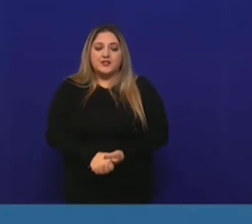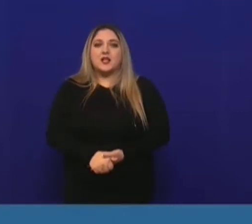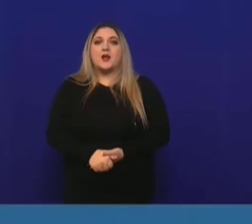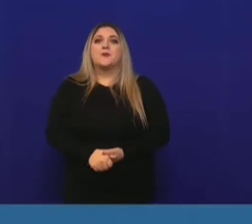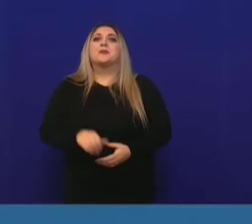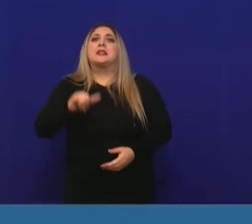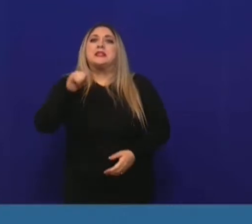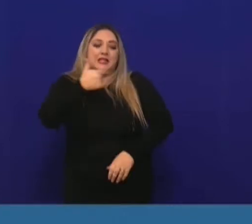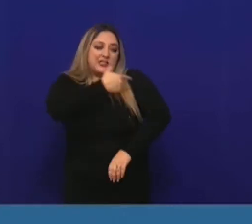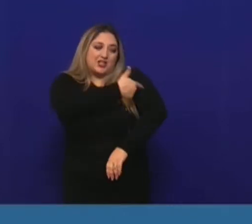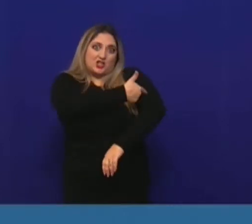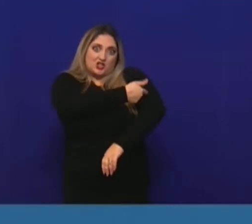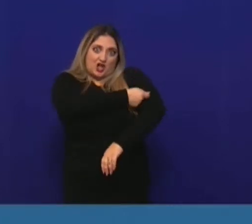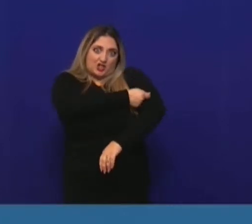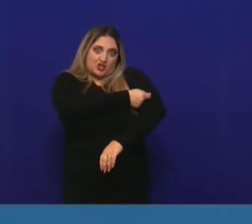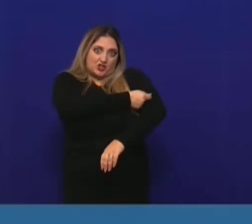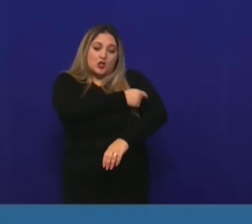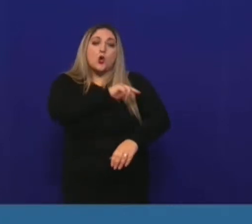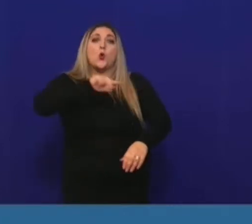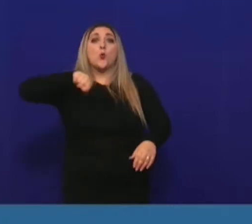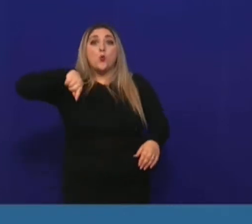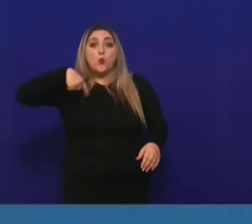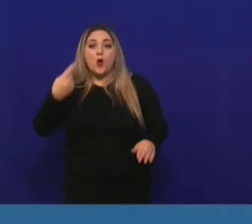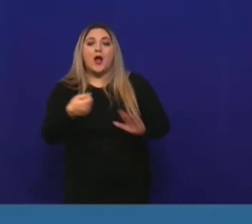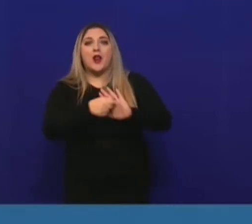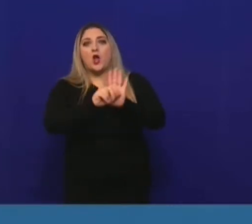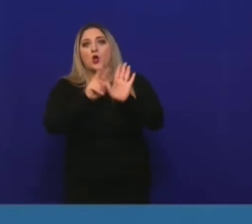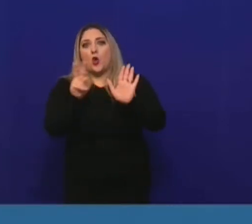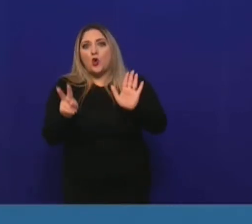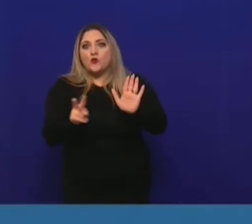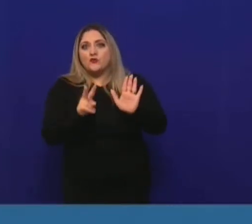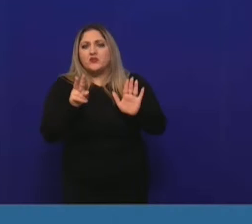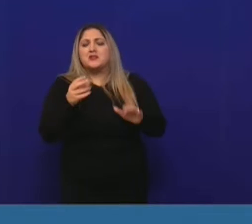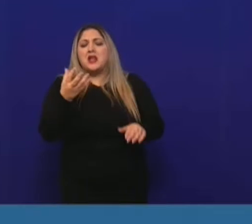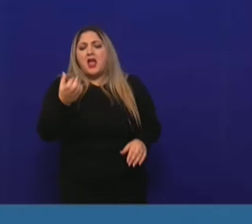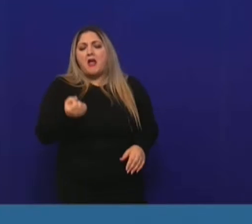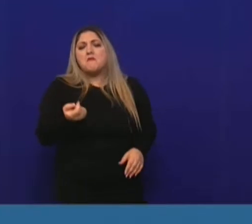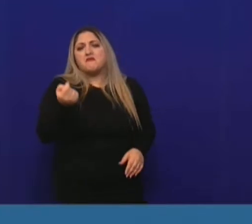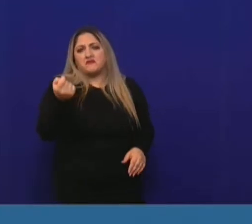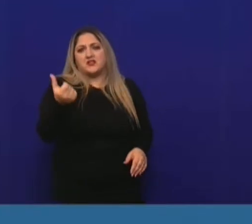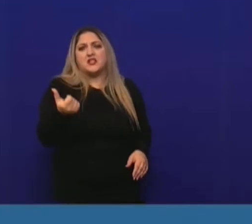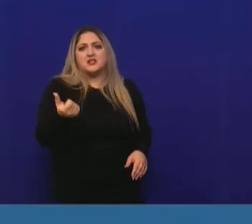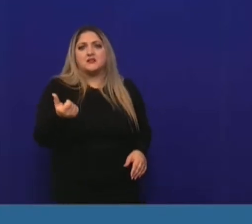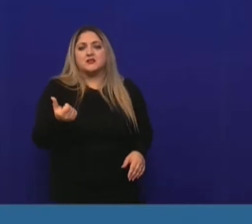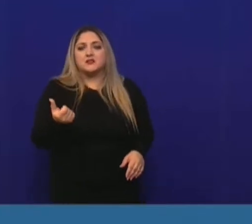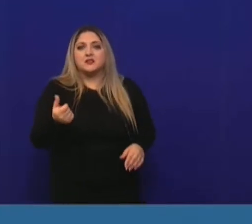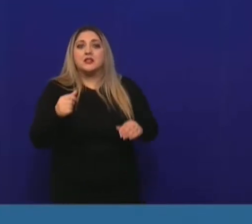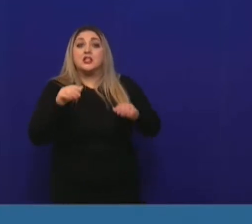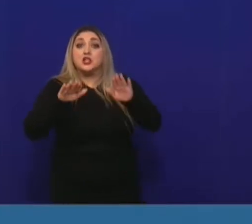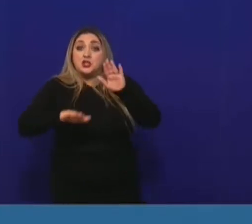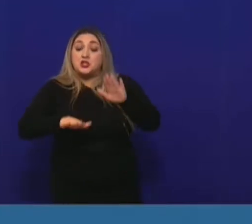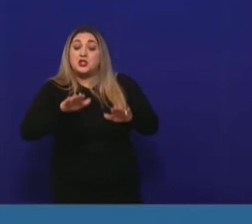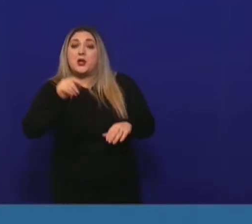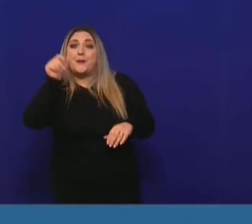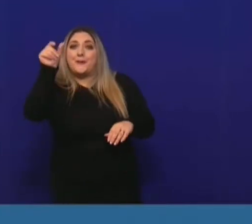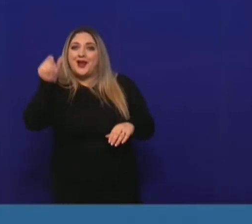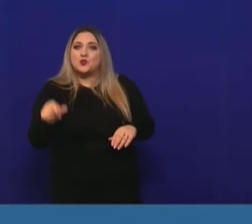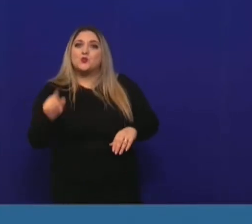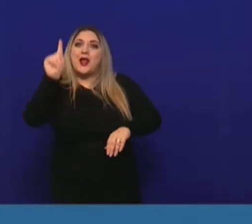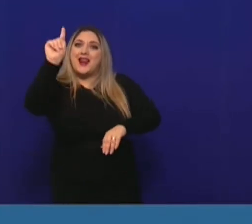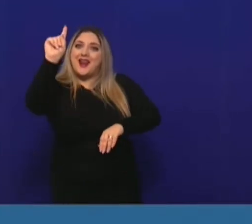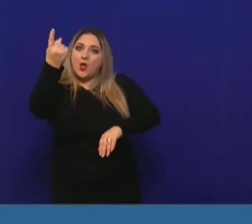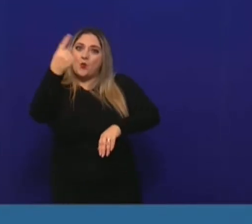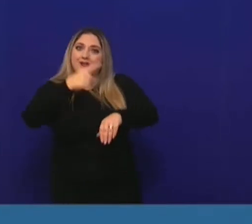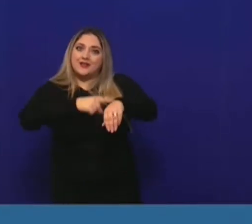pożittivi kellna xi ftit każijiet bħalma ġie rrappurtat barra minn Malta wkoll li inti jkollok persuna li ħa l-ewwel doża